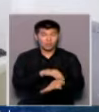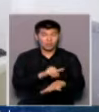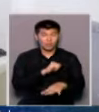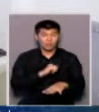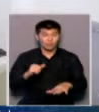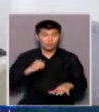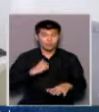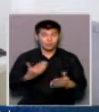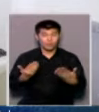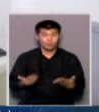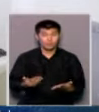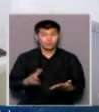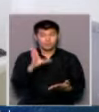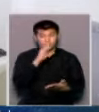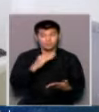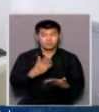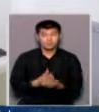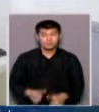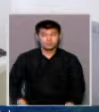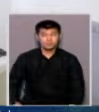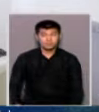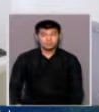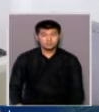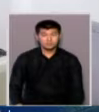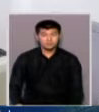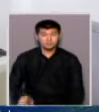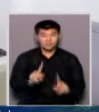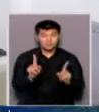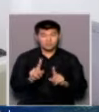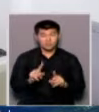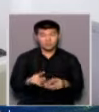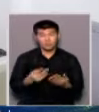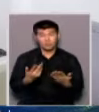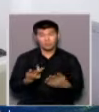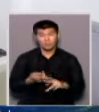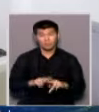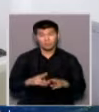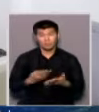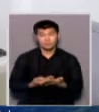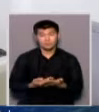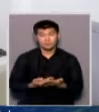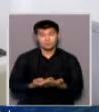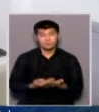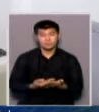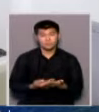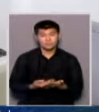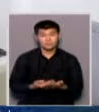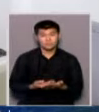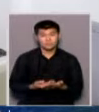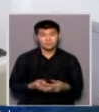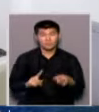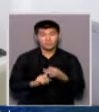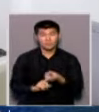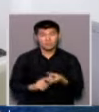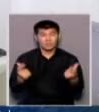де бағанағыдай мүмкіндігі бар. Тағы бір ерекшелігі, бұл енді бұл пандемия